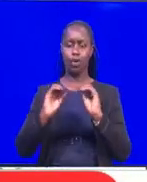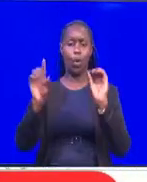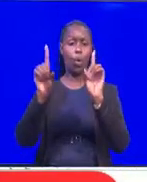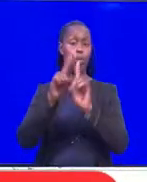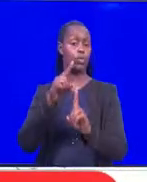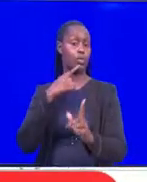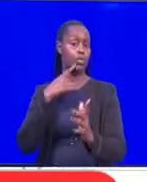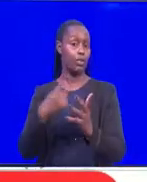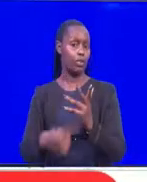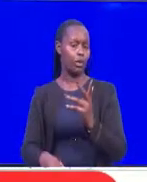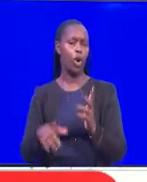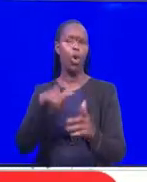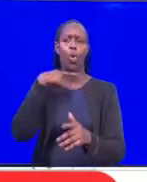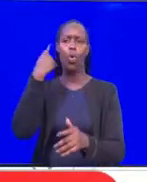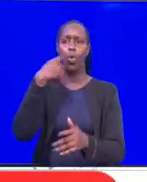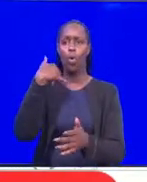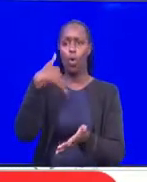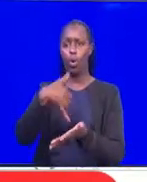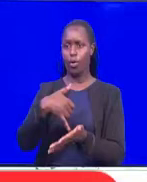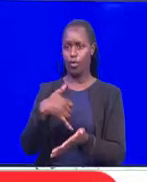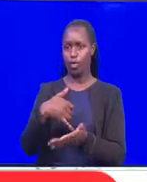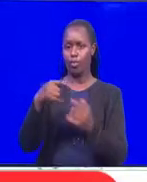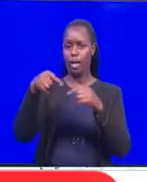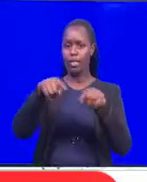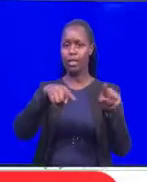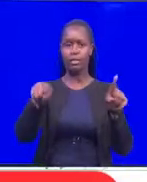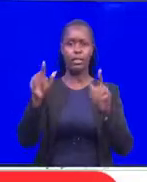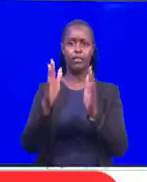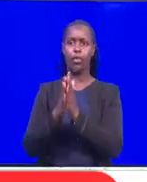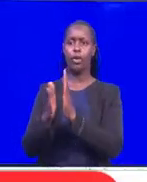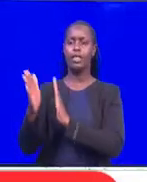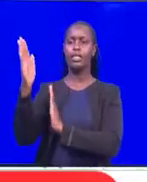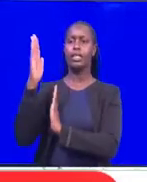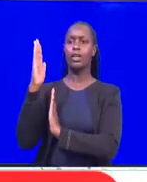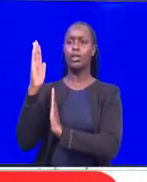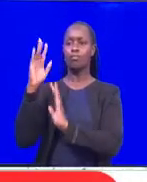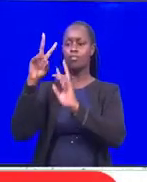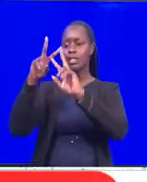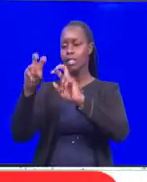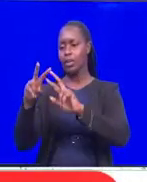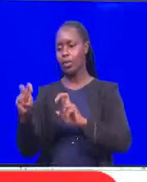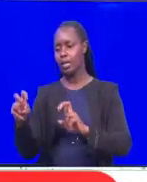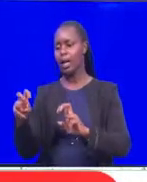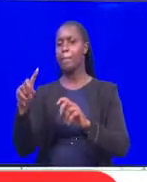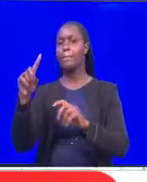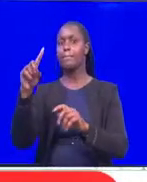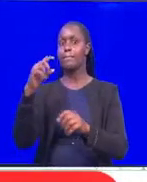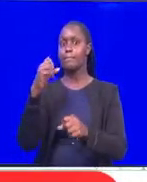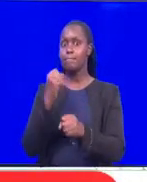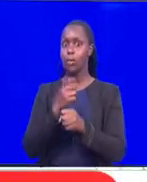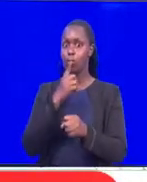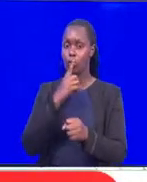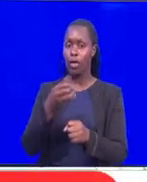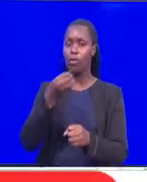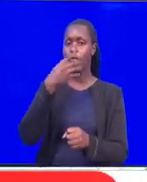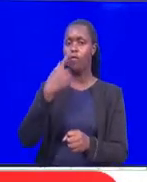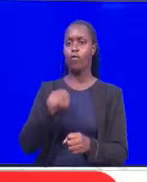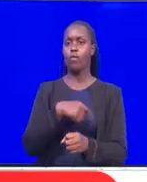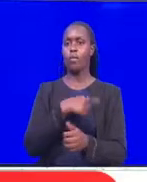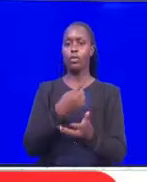ambao wanahusika, wanausalama, waweze kuchunguza kujua haswa ni nini litendeka, kama kuna kitu